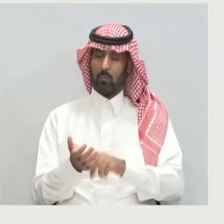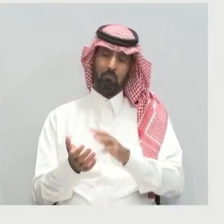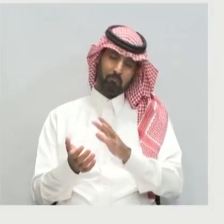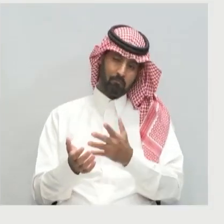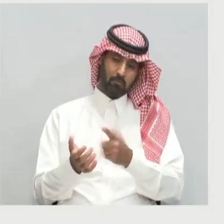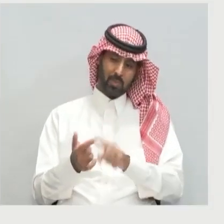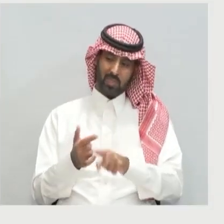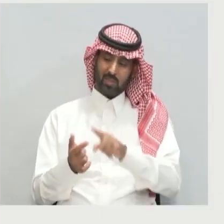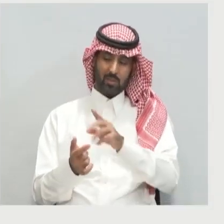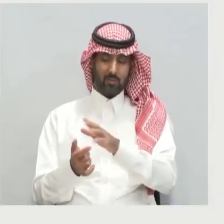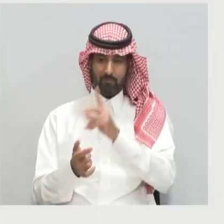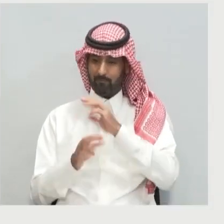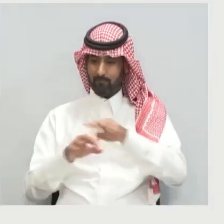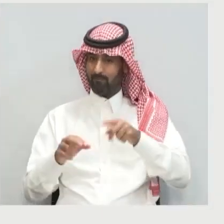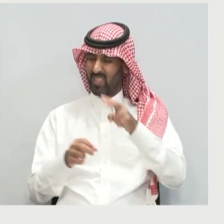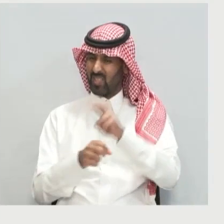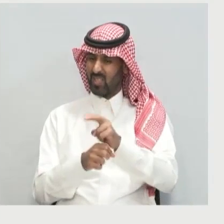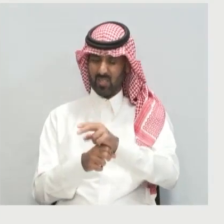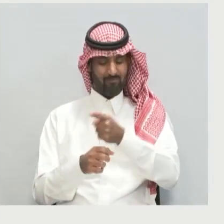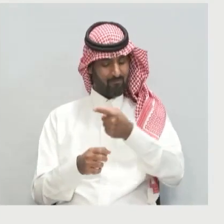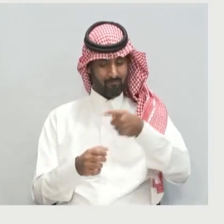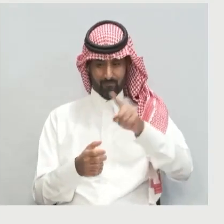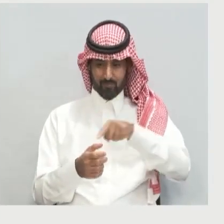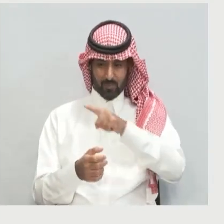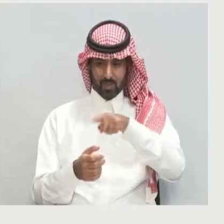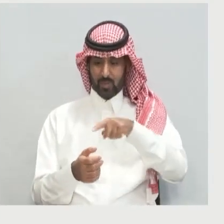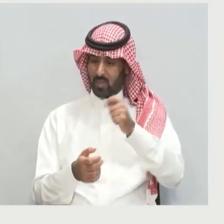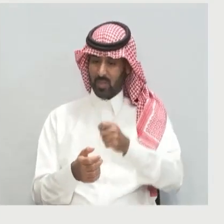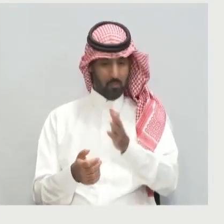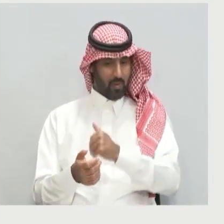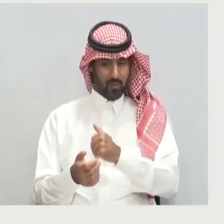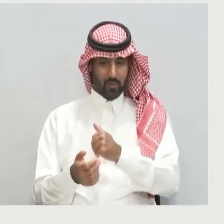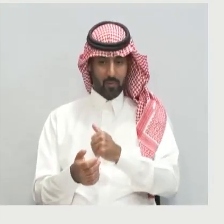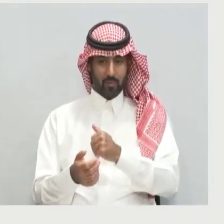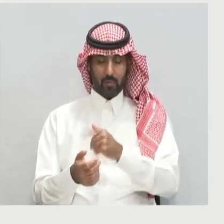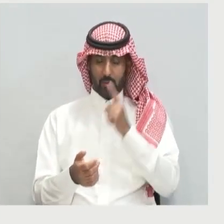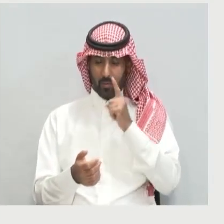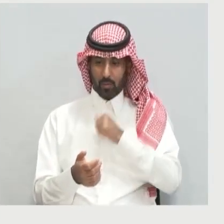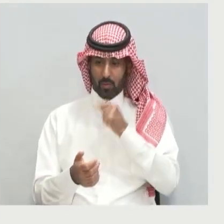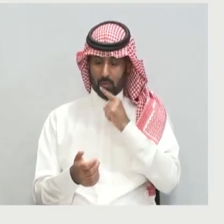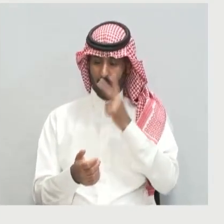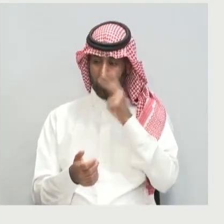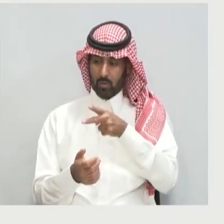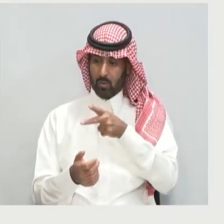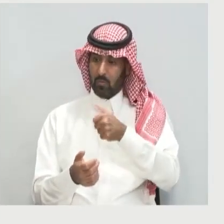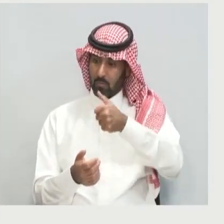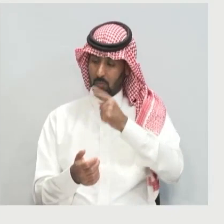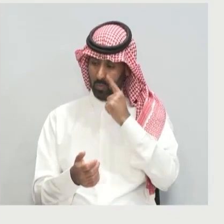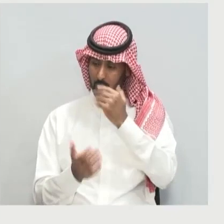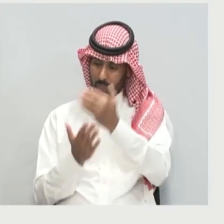مصادر المعلومات عبر الانترنت غير موثوق بها لذلك لابد ان نقيم المعلومات